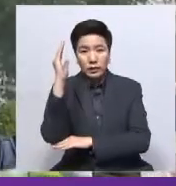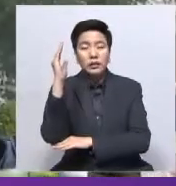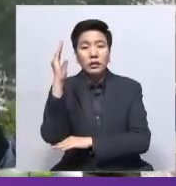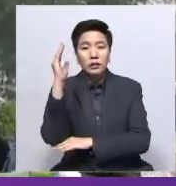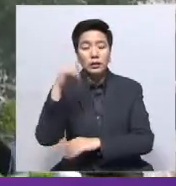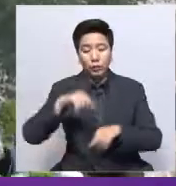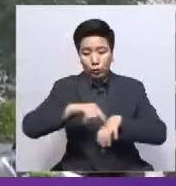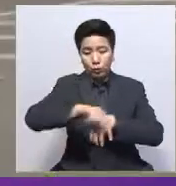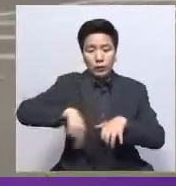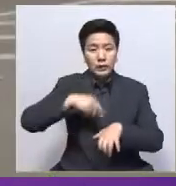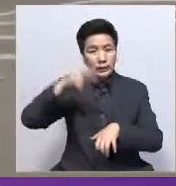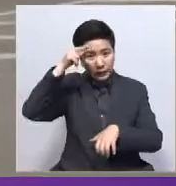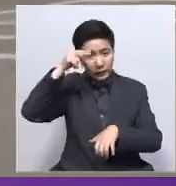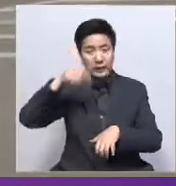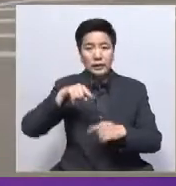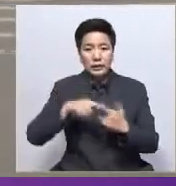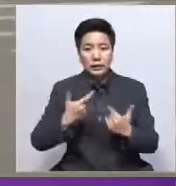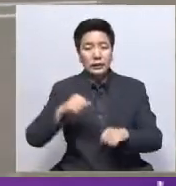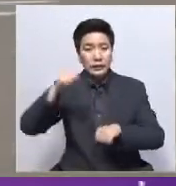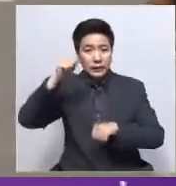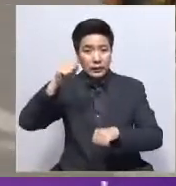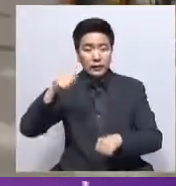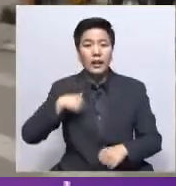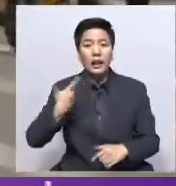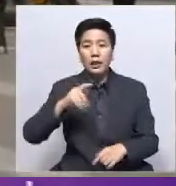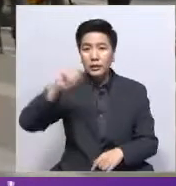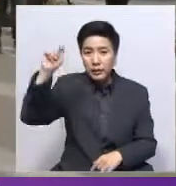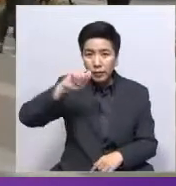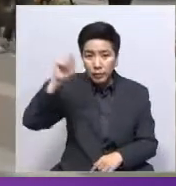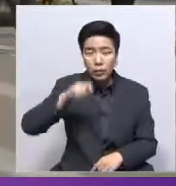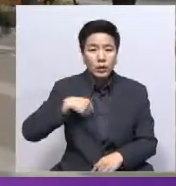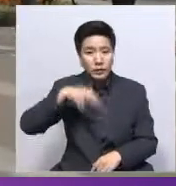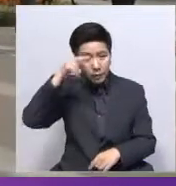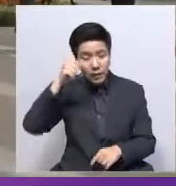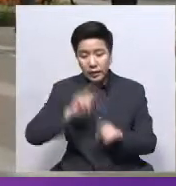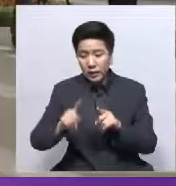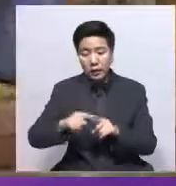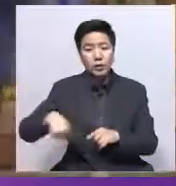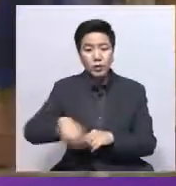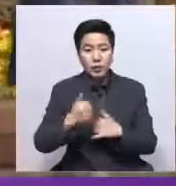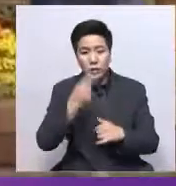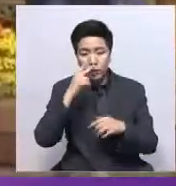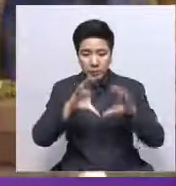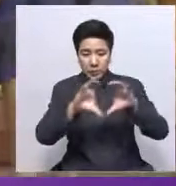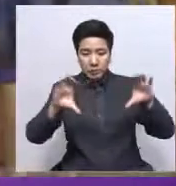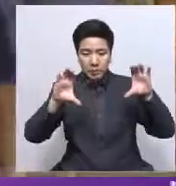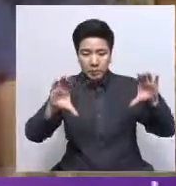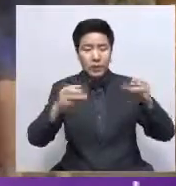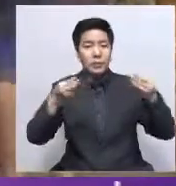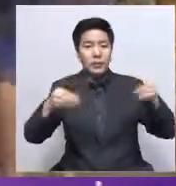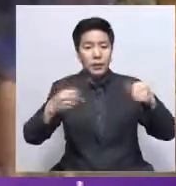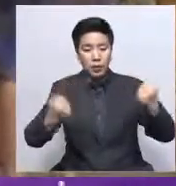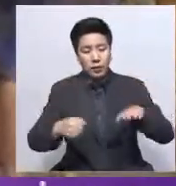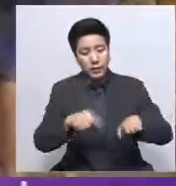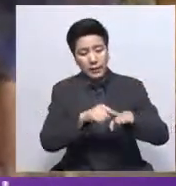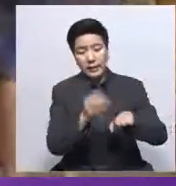ภูมิวงเวียนใหญ่สนามม้านางเลิ้งและสนามหลวงเพียงแค่สังเกตป้ายสัญลักษณ์งานอุ่นไอรักคลายความหนาวที่ติดบริเวณกระจกหน้ารถด้